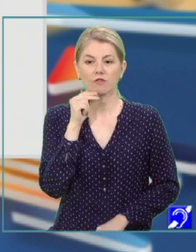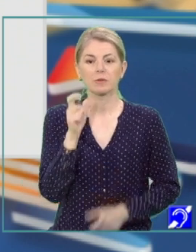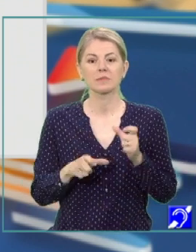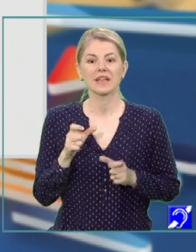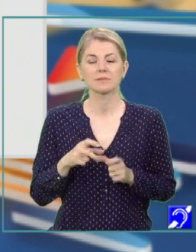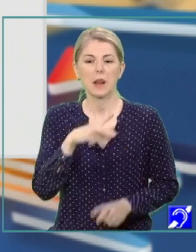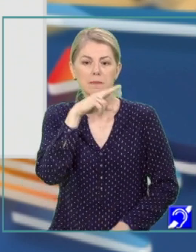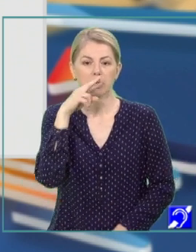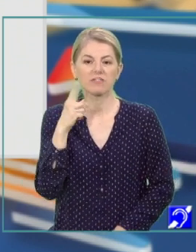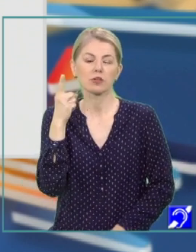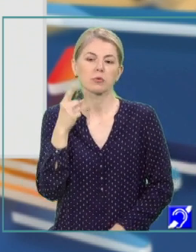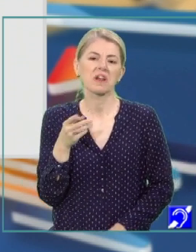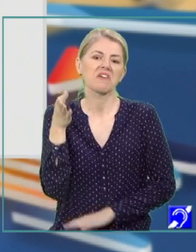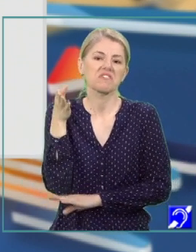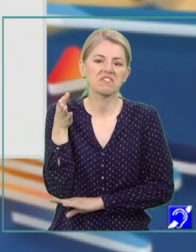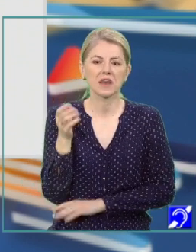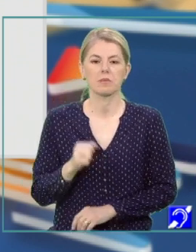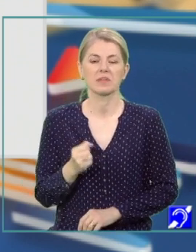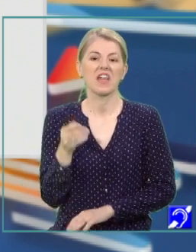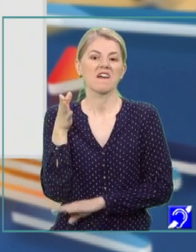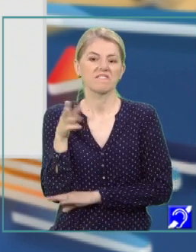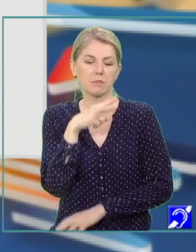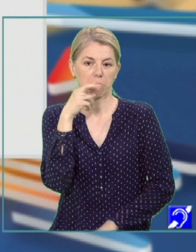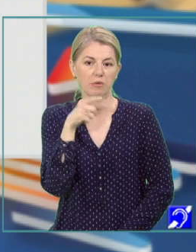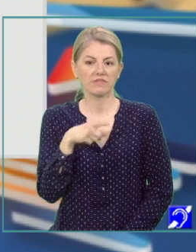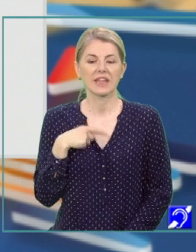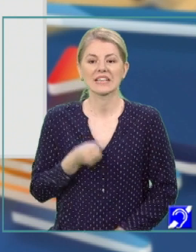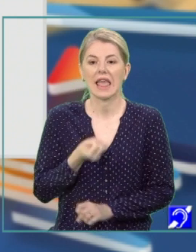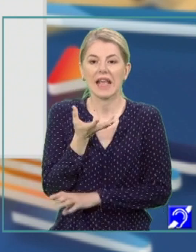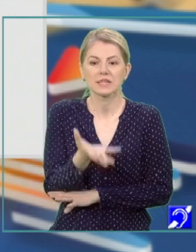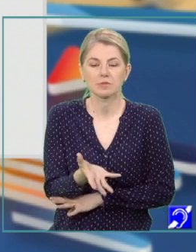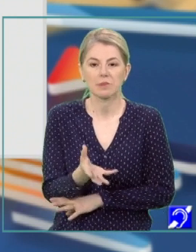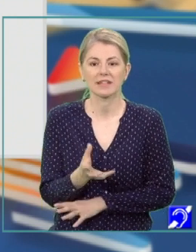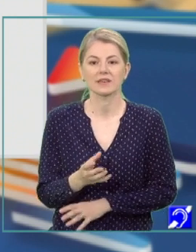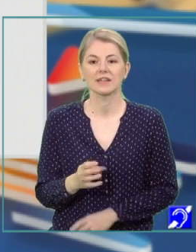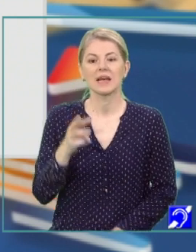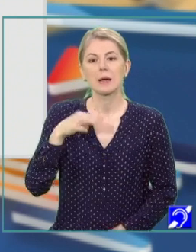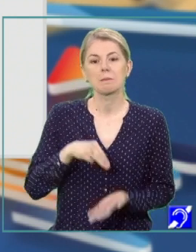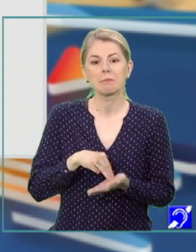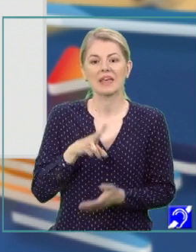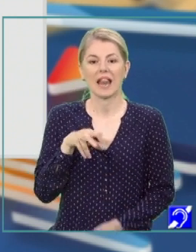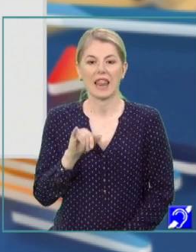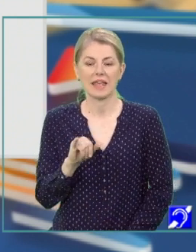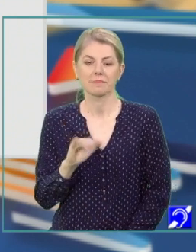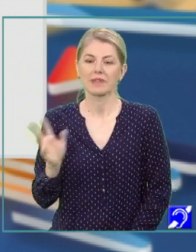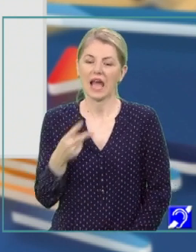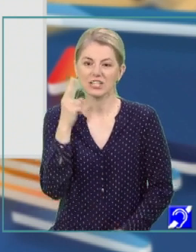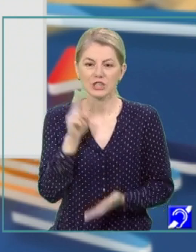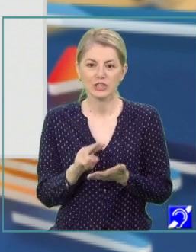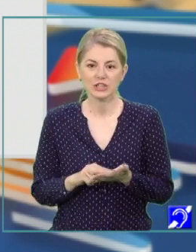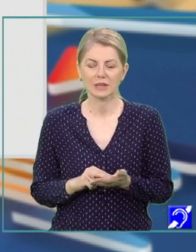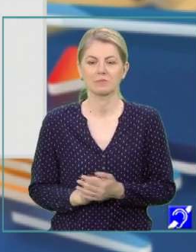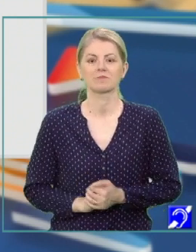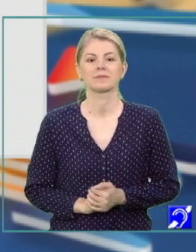despre profitul unei firme. Profitul firmei este exprimat în mii lei. Haideți să citim, dragii